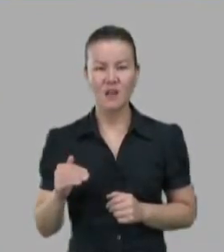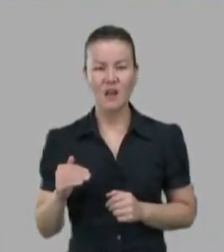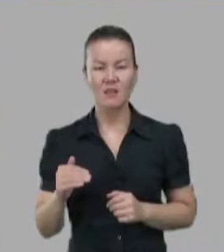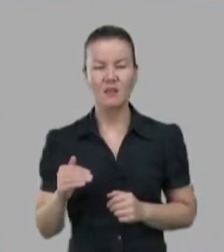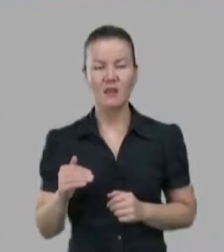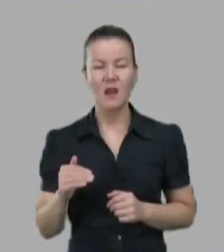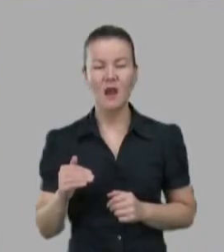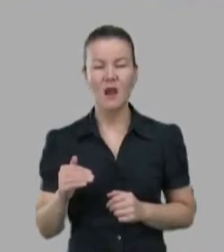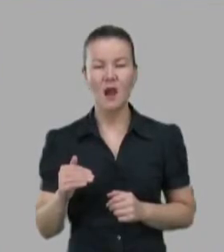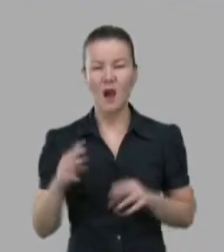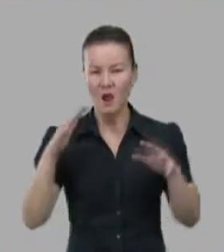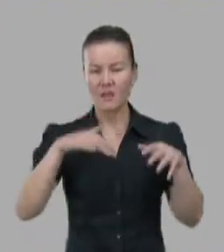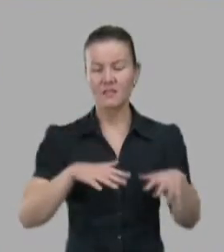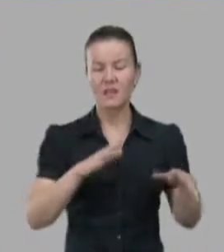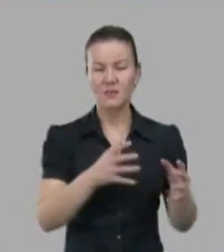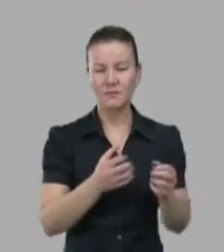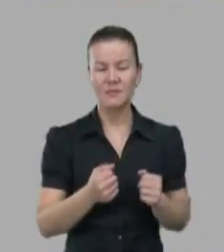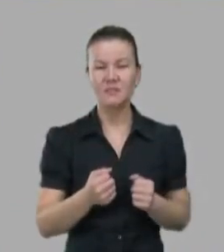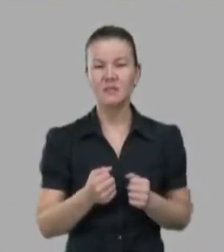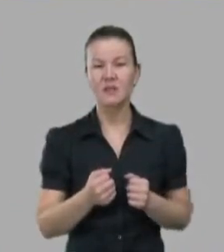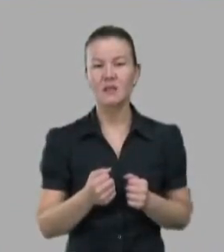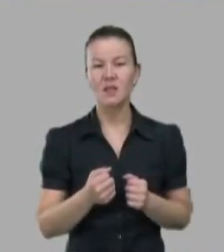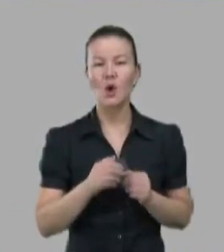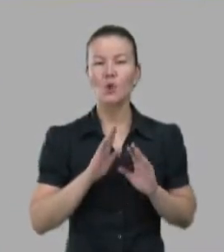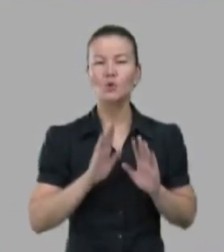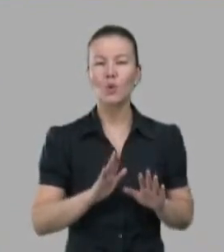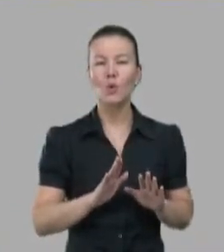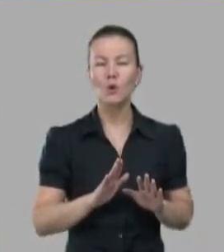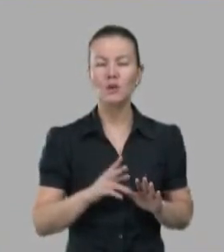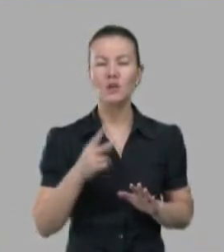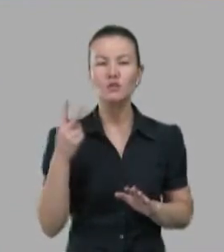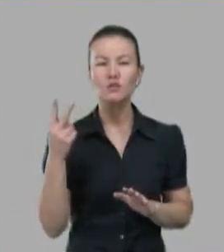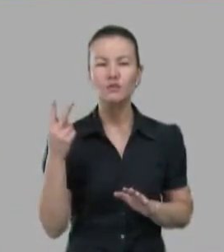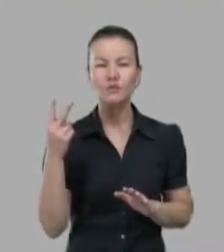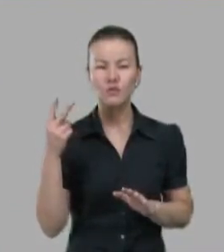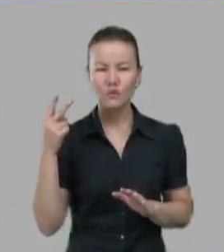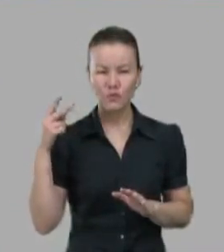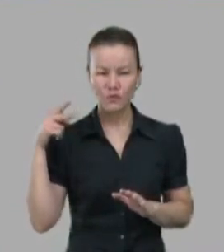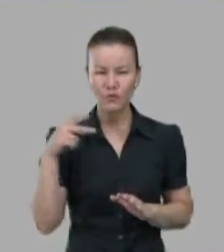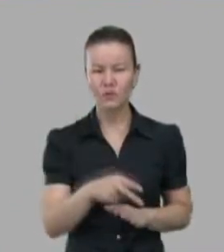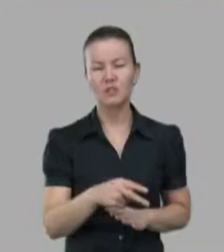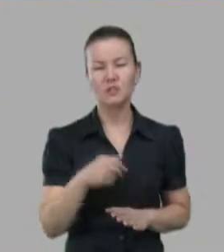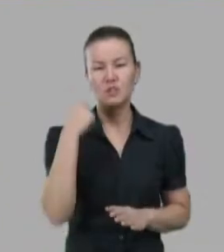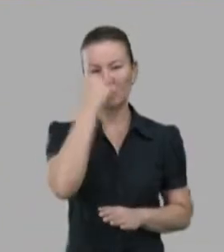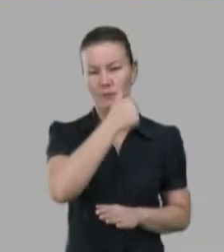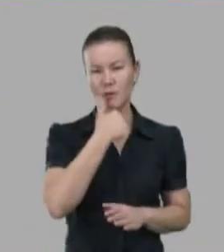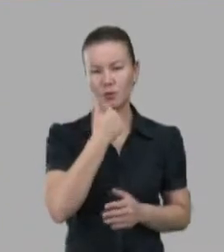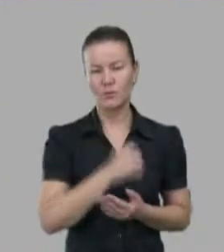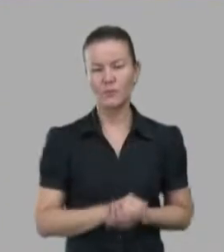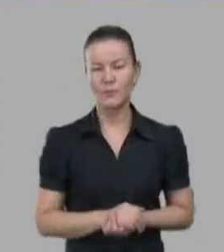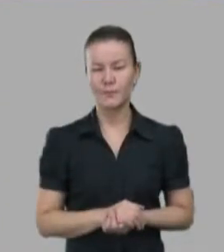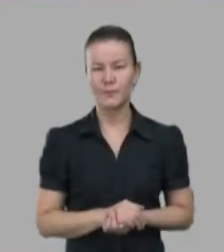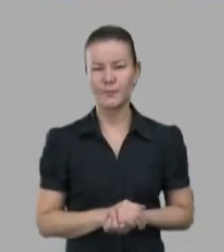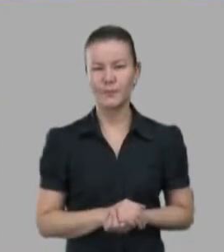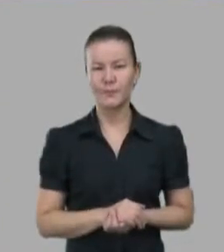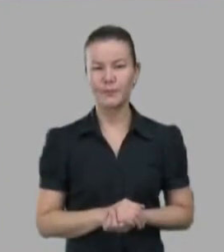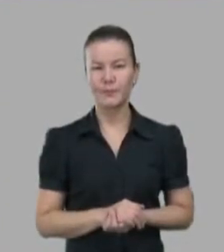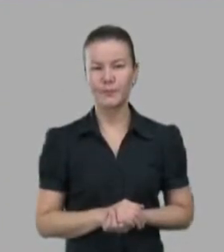Официально он признан только в 2000 году.